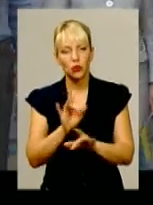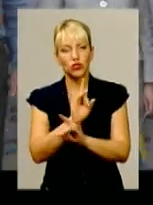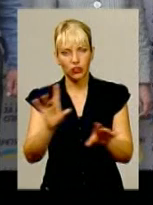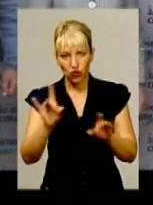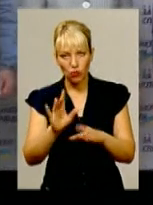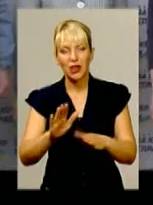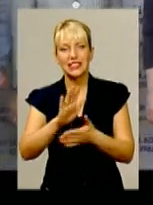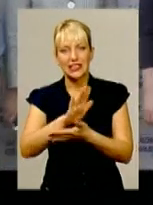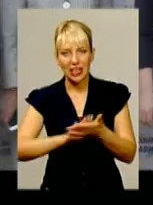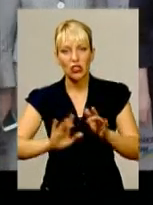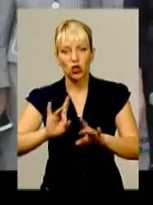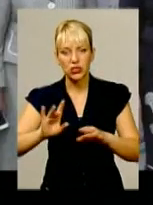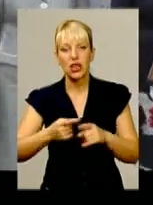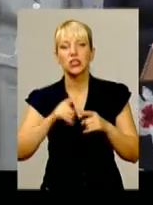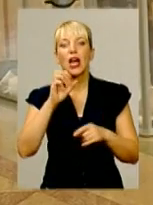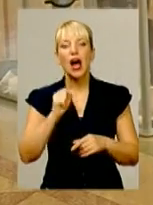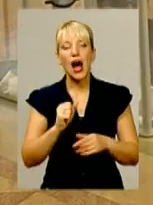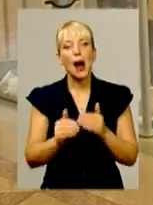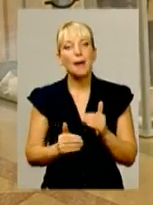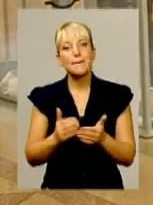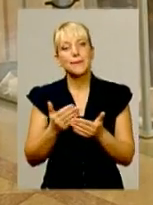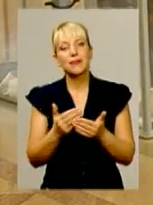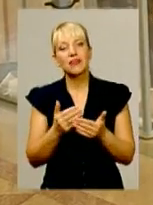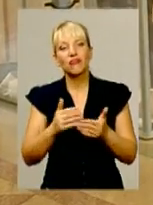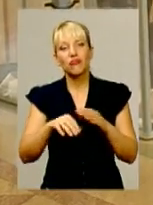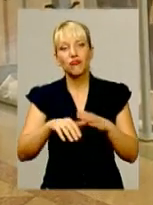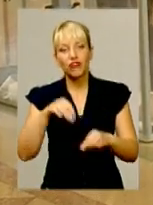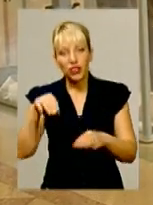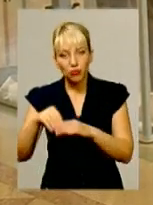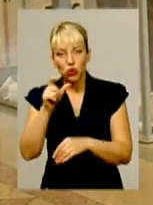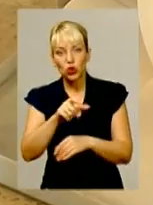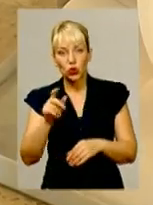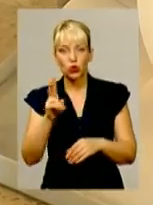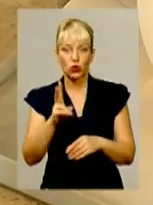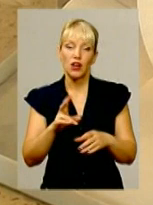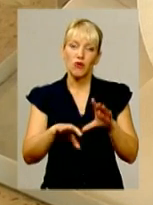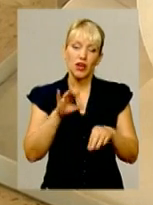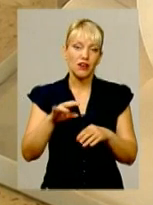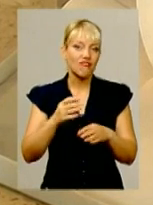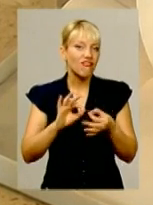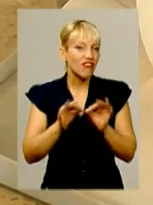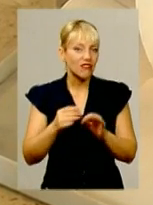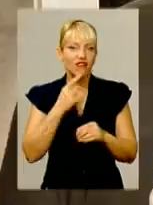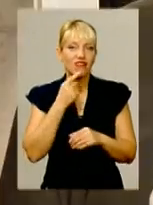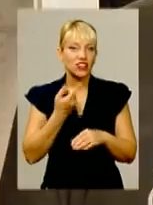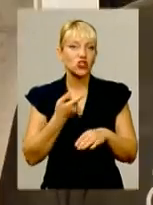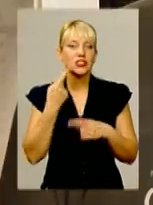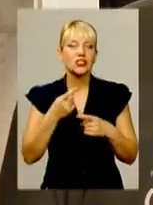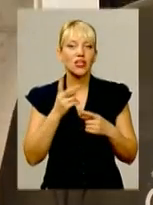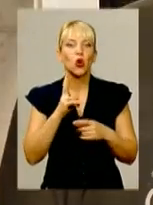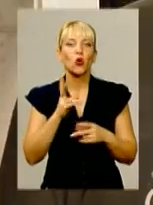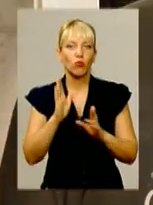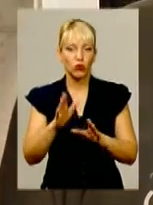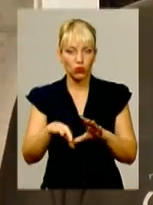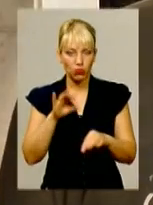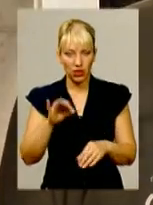от реакцію виборців передбачити зараз складно, адже вчинок колишніх майданівців далеко не всіма сприймається на ура. Своє ім'я